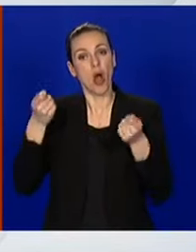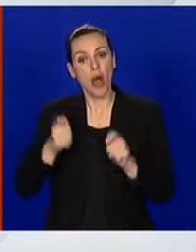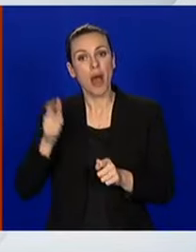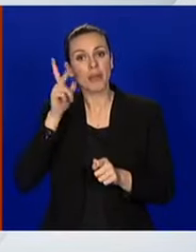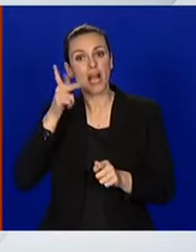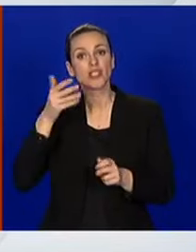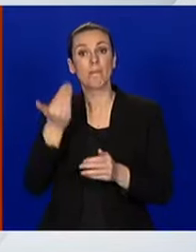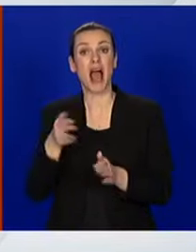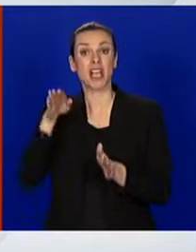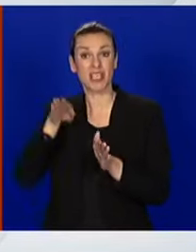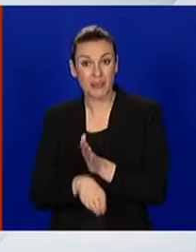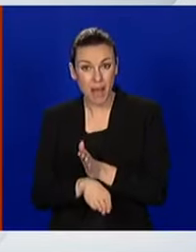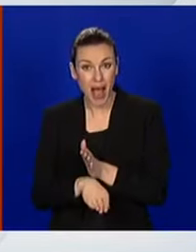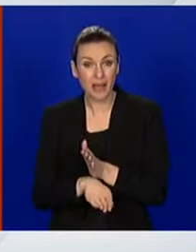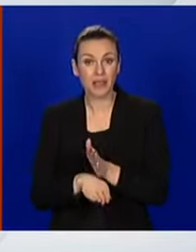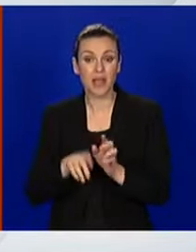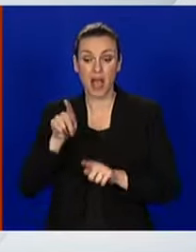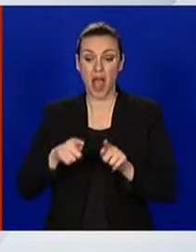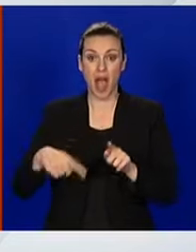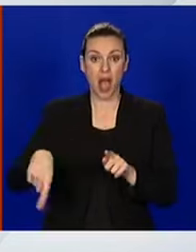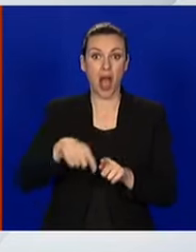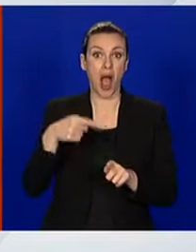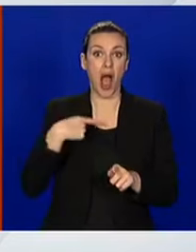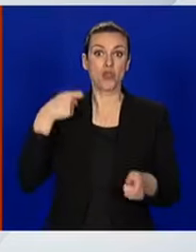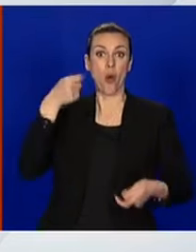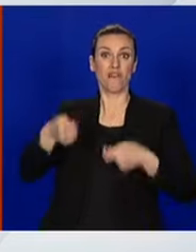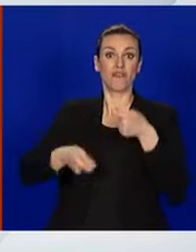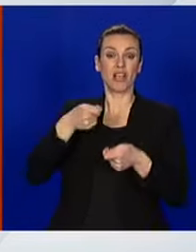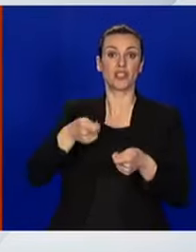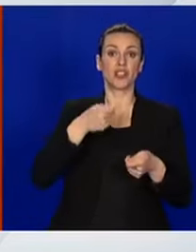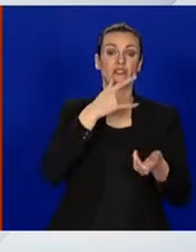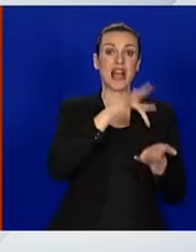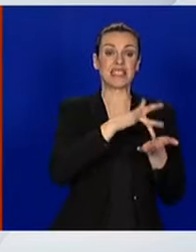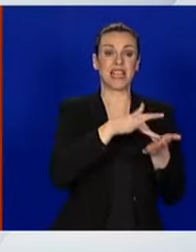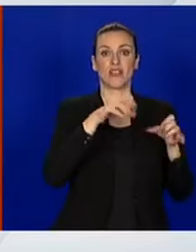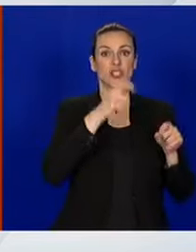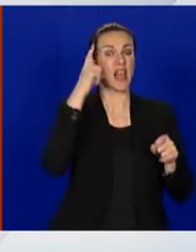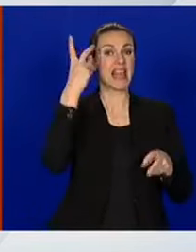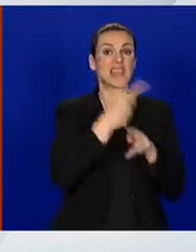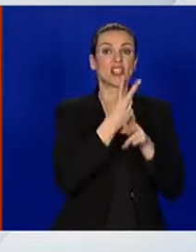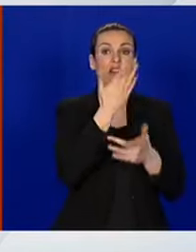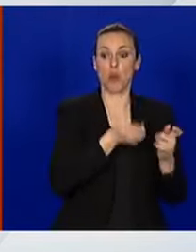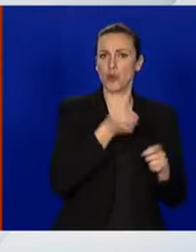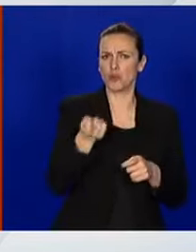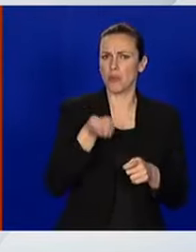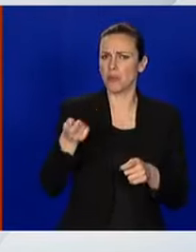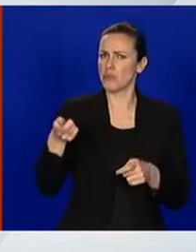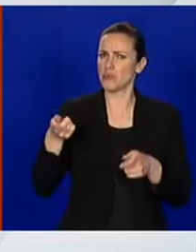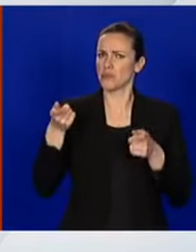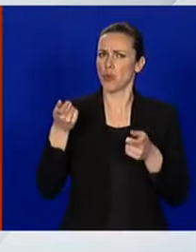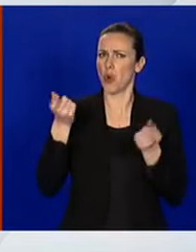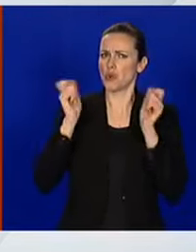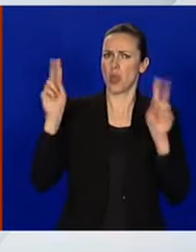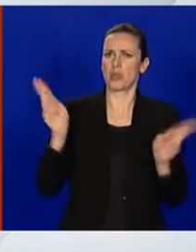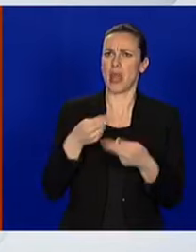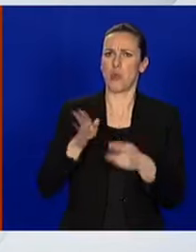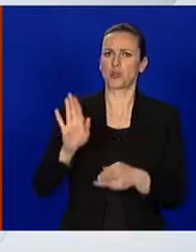spuste plaće nekome koga financira središnja vlast, odnosno državni proračun, to je samo po sebi